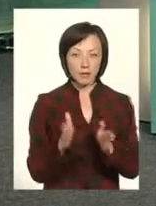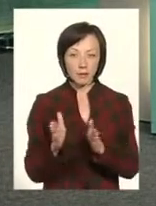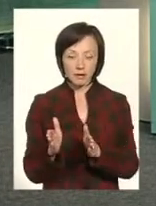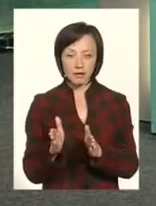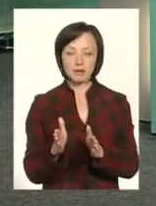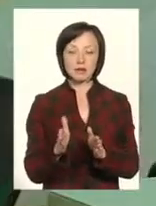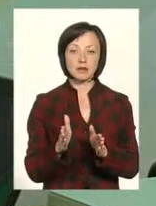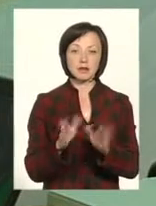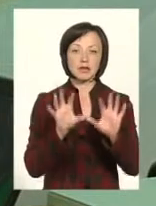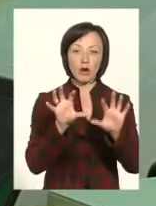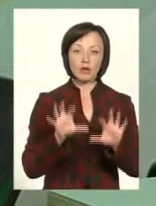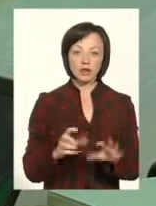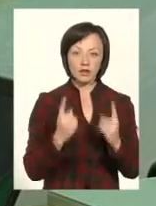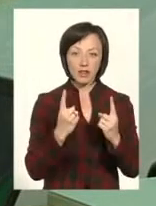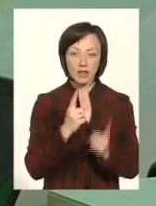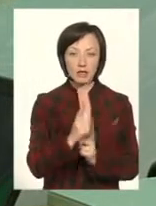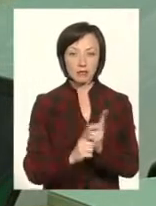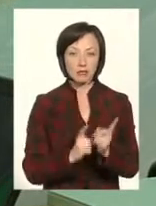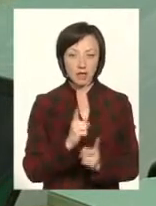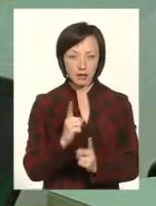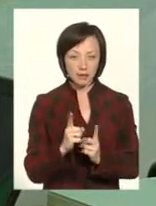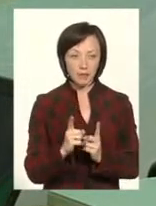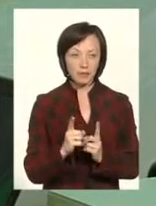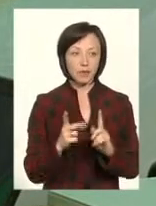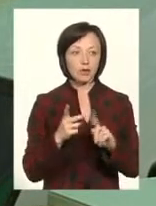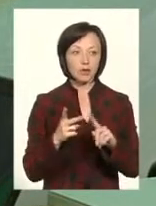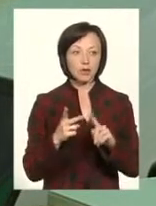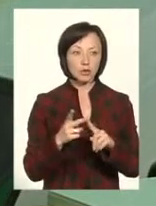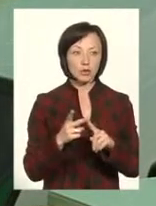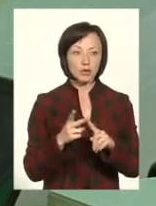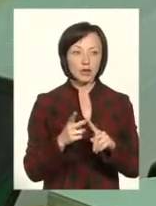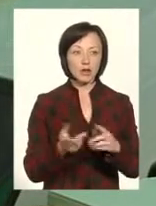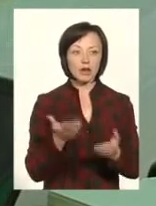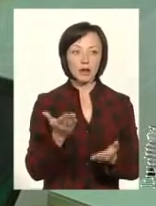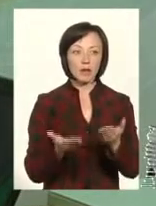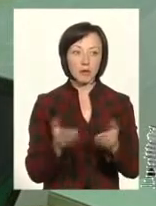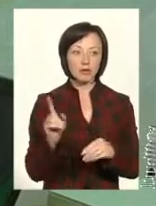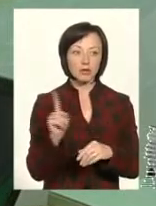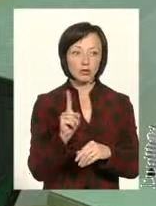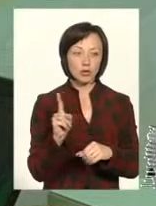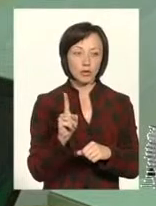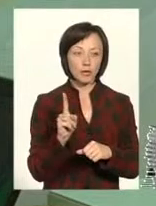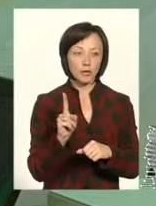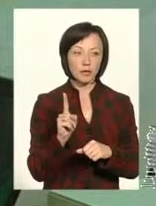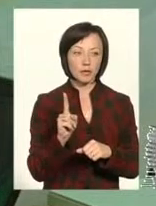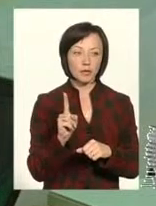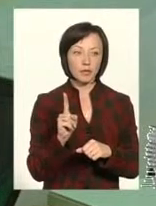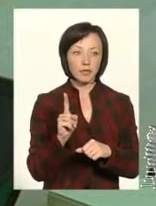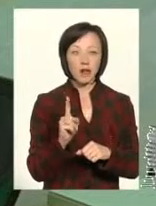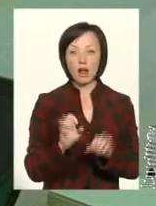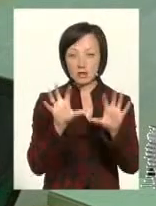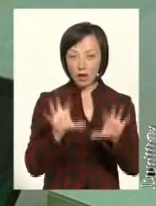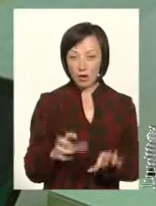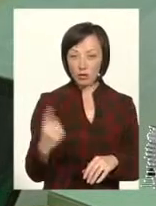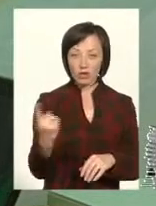Нестабільність законодавства, великі зміни. Друге, напевно, що... Але закон один для